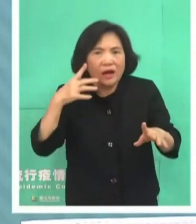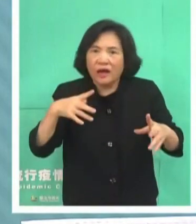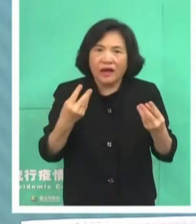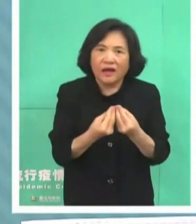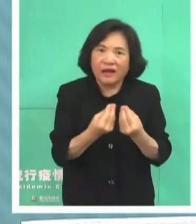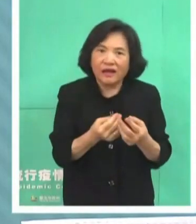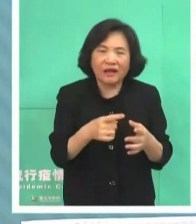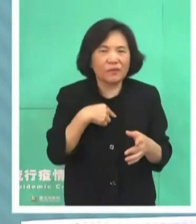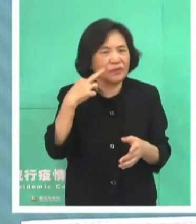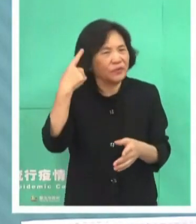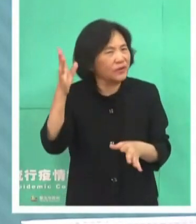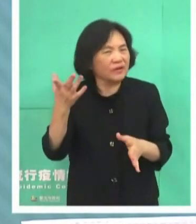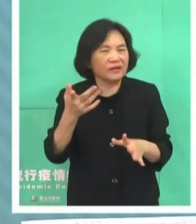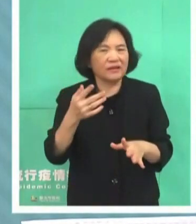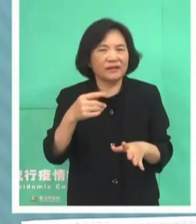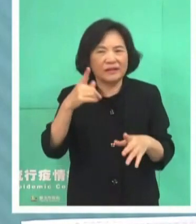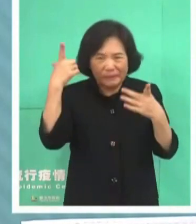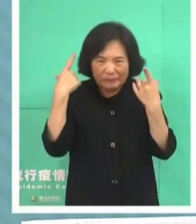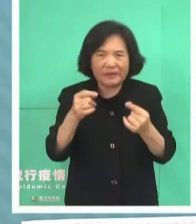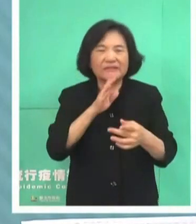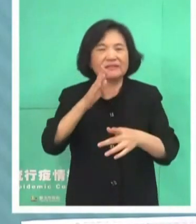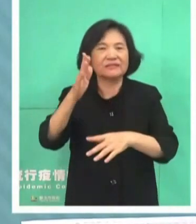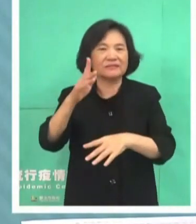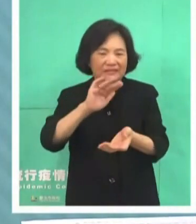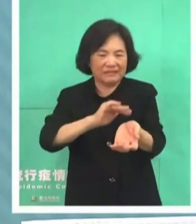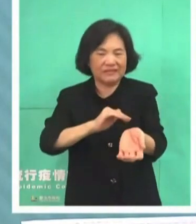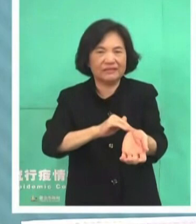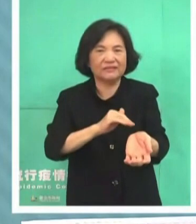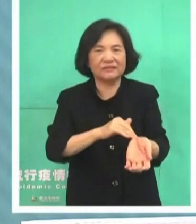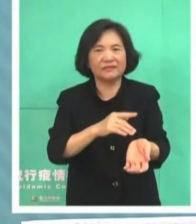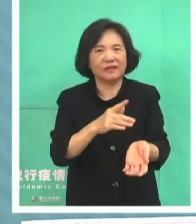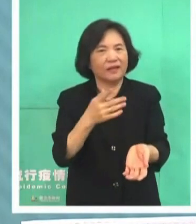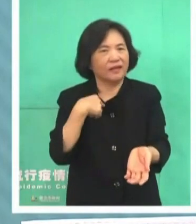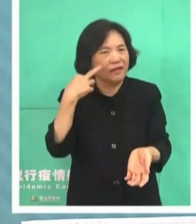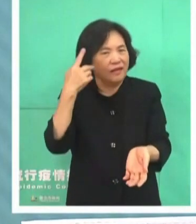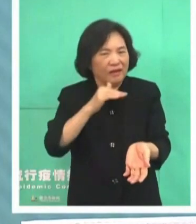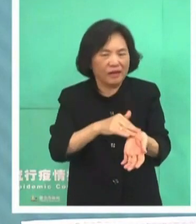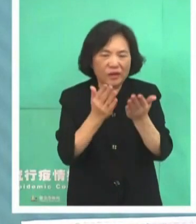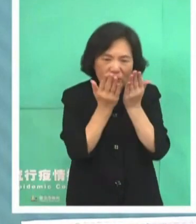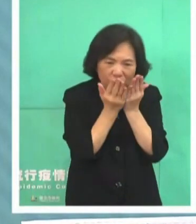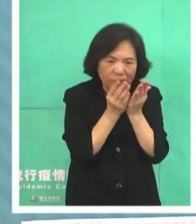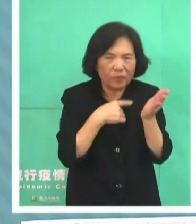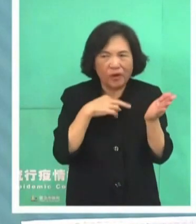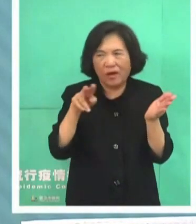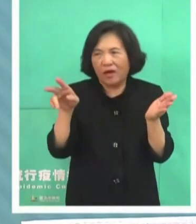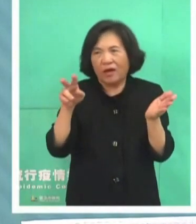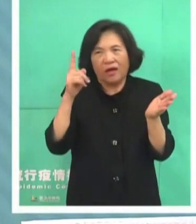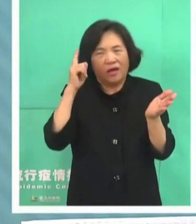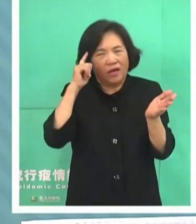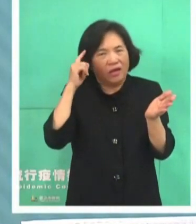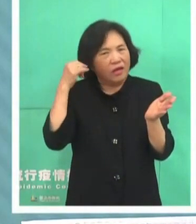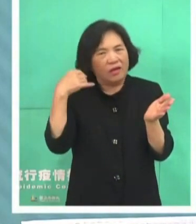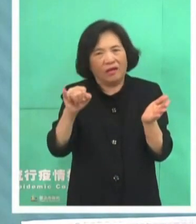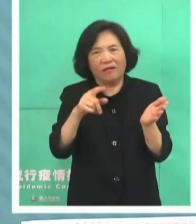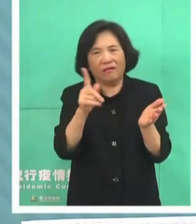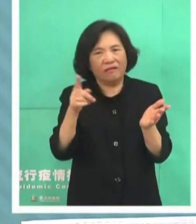个都超越我们哦，作为一个正式哦医学院训练的哦，我们在一些级别临床要算第几期耶